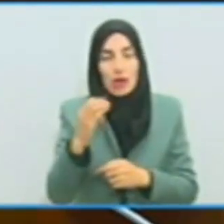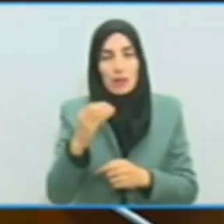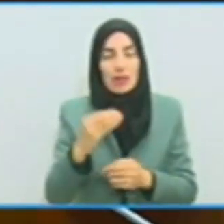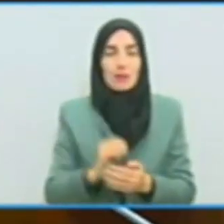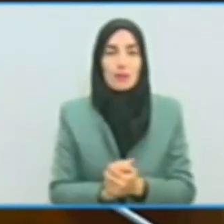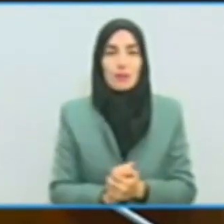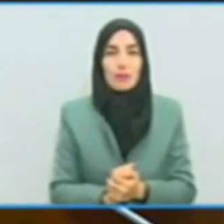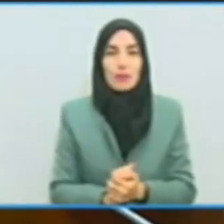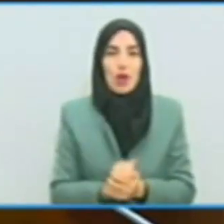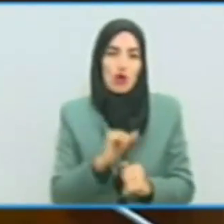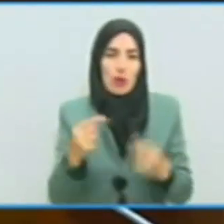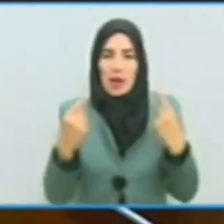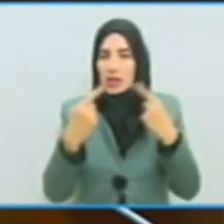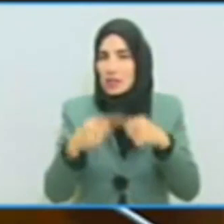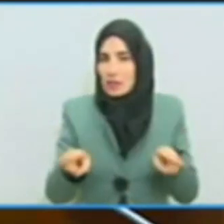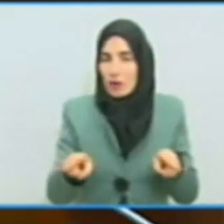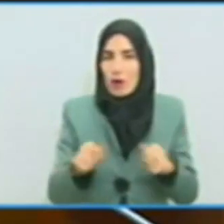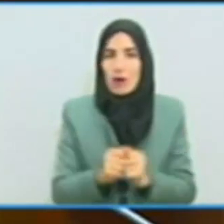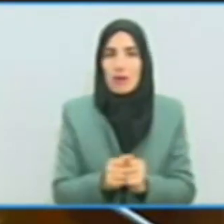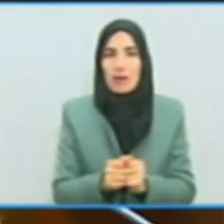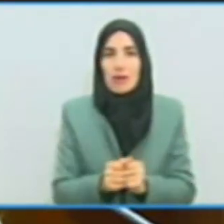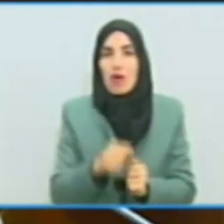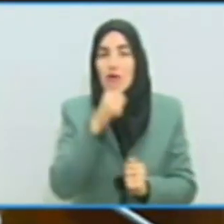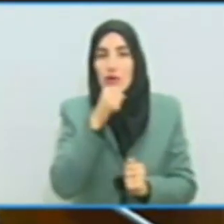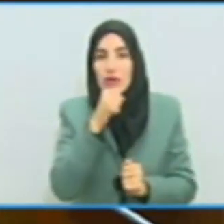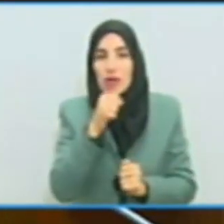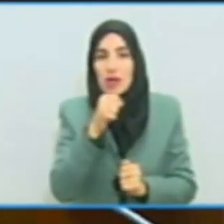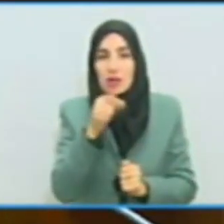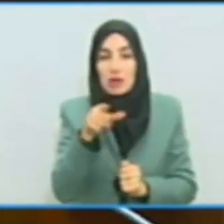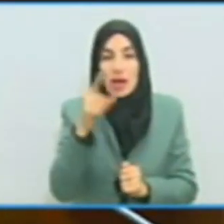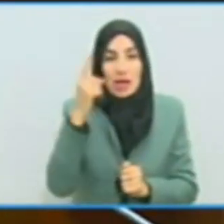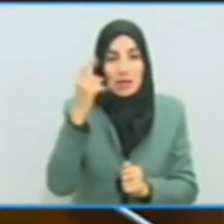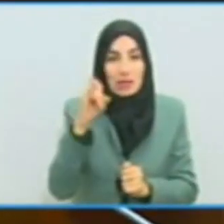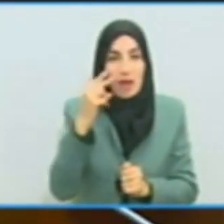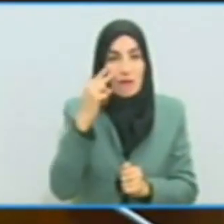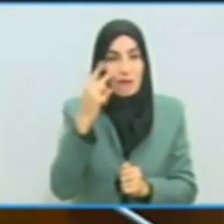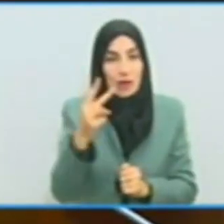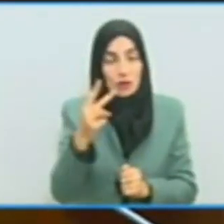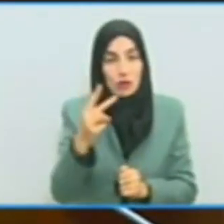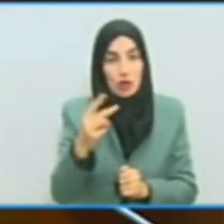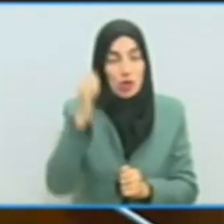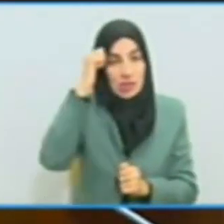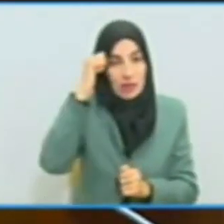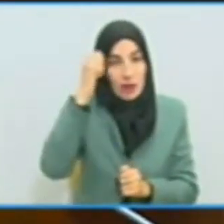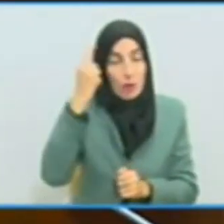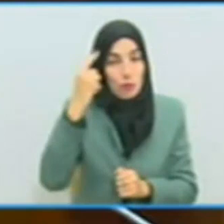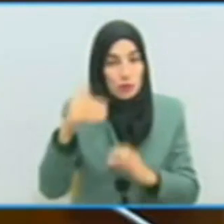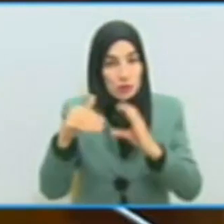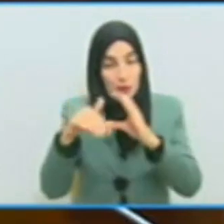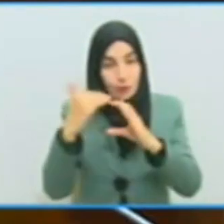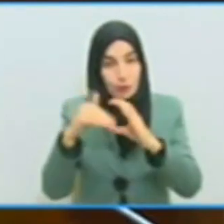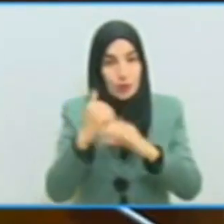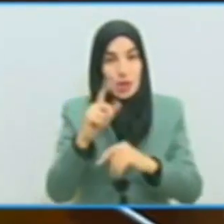لا يختلف اثنان أن الشيخ المغيلي طفرة زمانه من حيث الرؤية والتقدير والعلم والرسالة، فقد